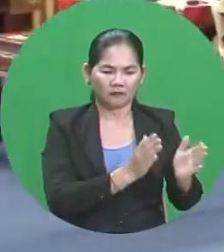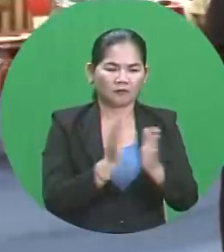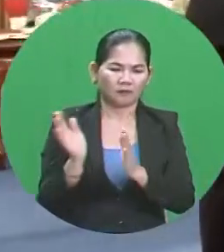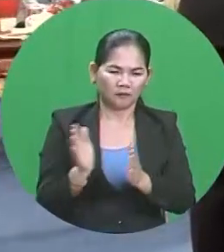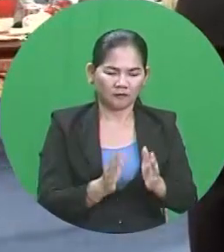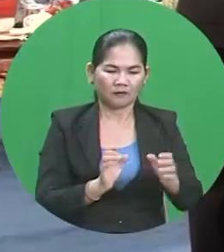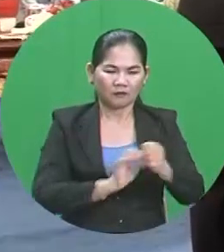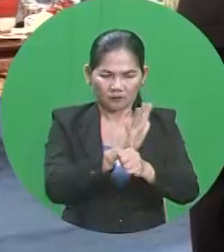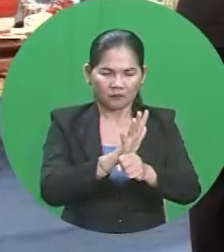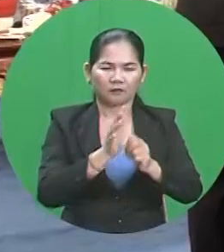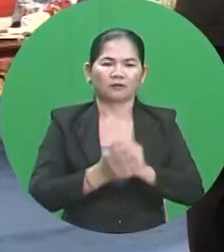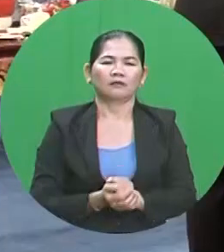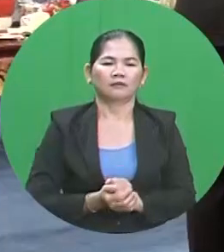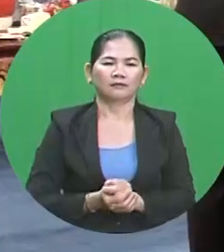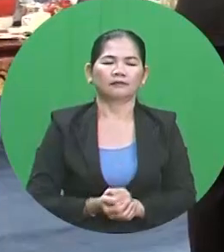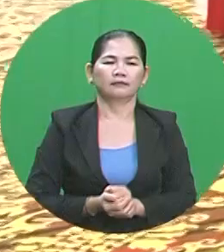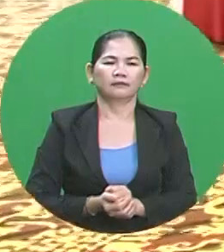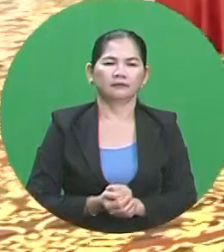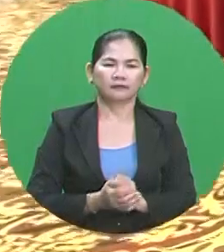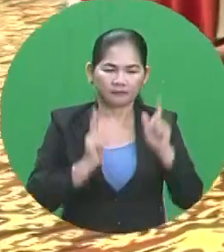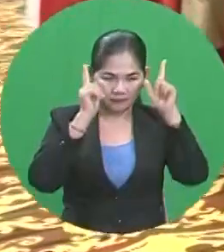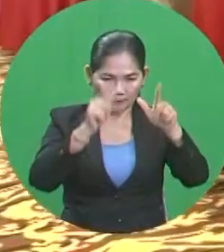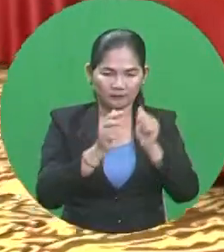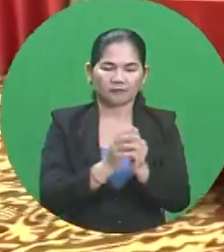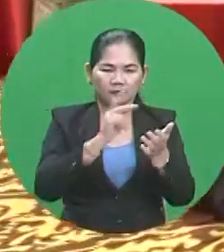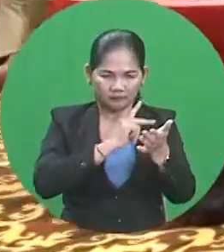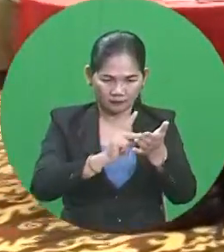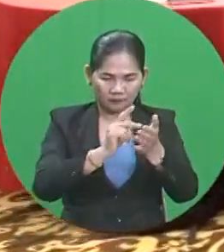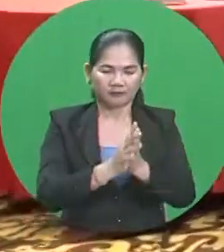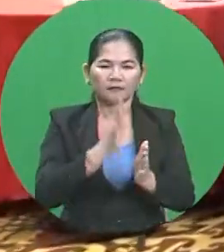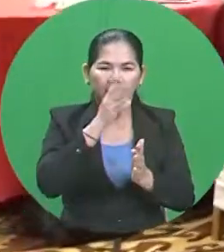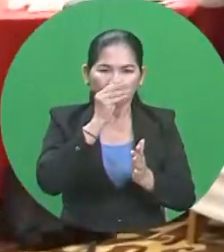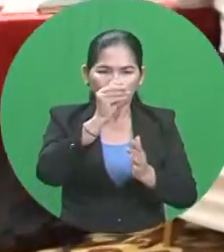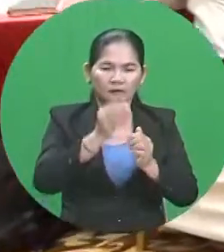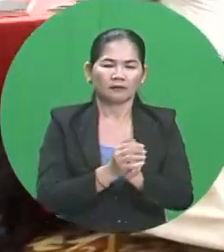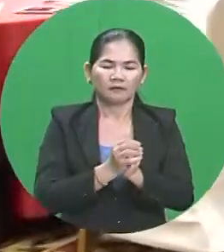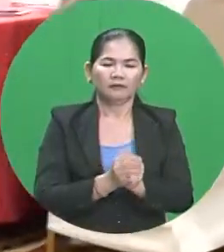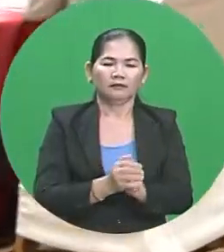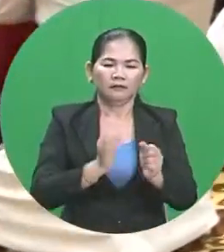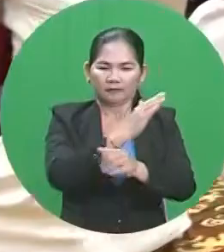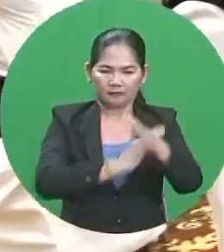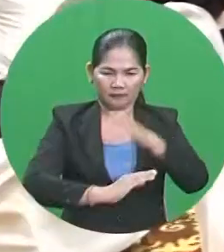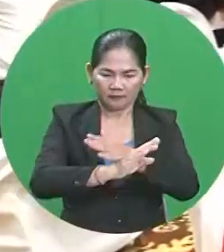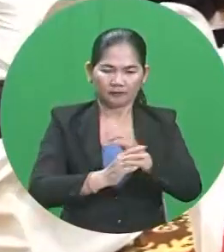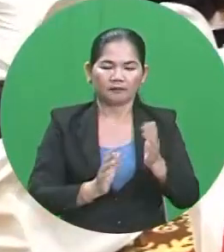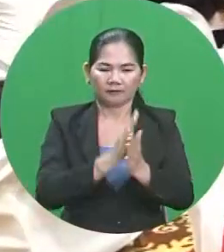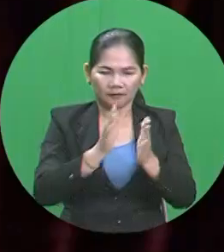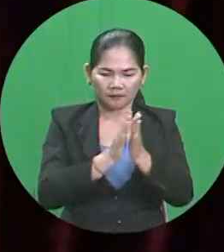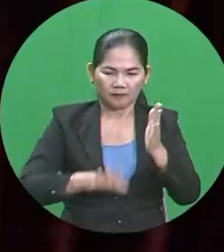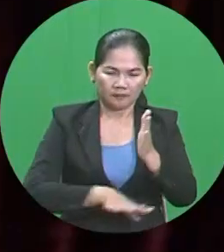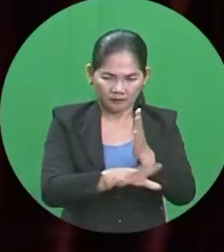ដែលរាប់បញ្ចូលក្នុងអំឡុងពេលជំងឺរាតត្បាតកូវីដ-19 ឯកឧត្តមរដ្ឋលេខាធិការបានលើកឡើងថា ជនមានពិការភាពនៅប្រទេសកម្ពុ